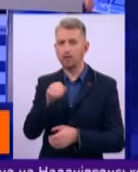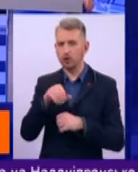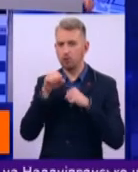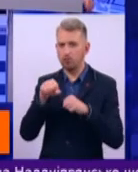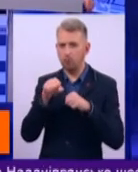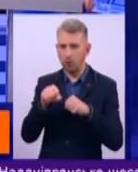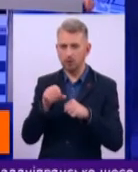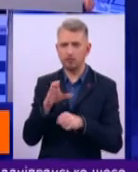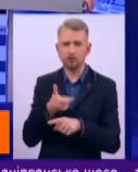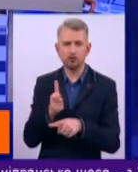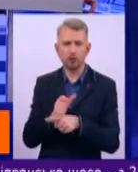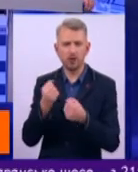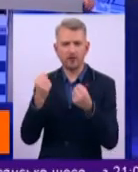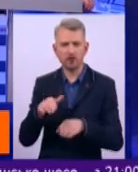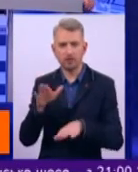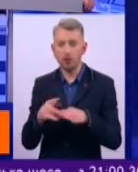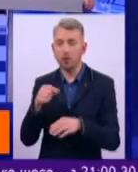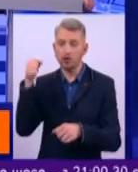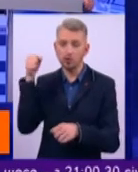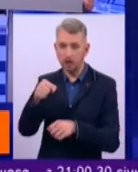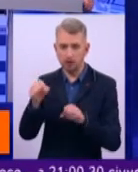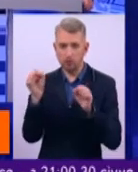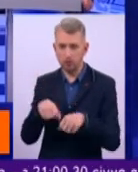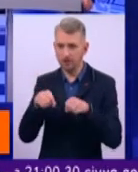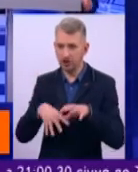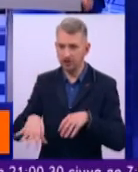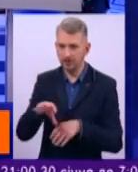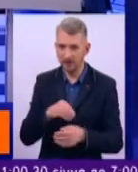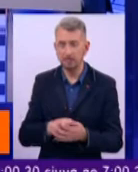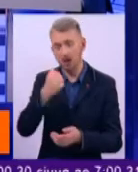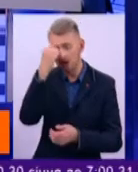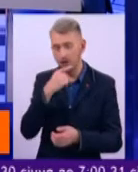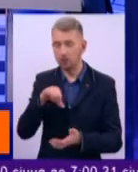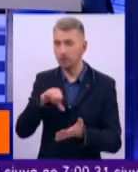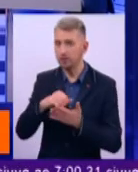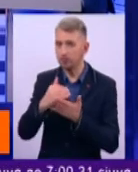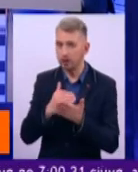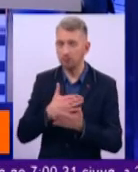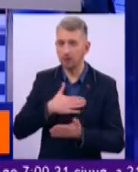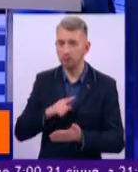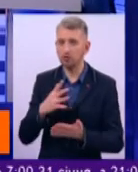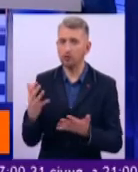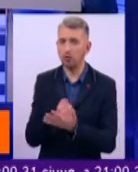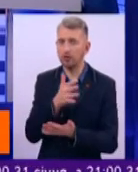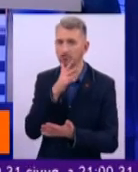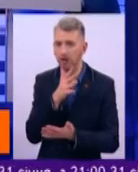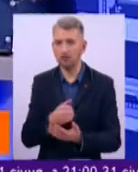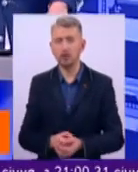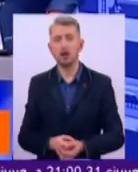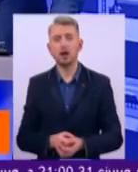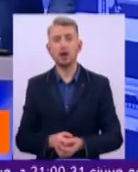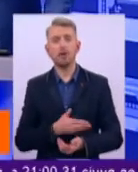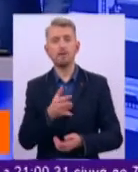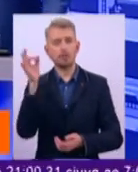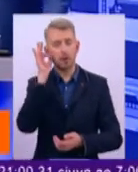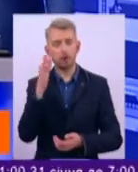в суперважкій вазі, один удар може вирішити все. Дякую вам за участь у програмі. Дуже приємно, що знаходите час. Ще нагадаю нашим глядачам